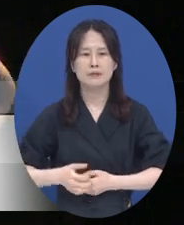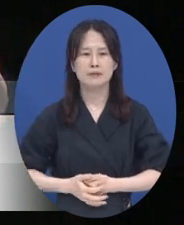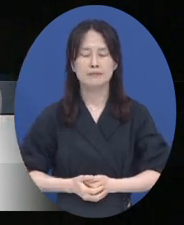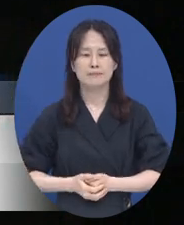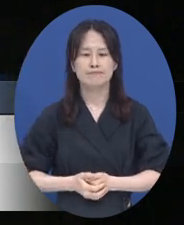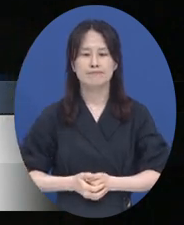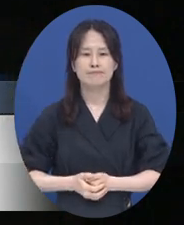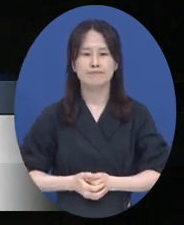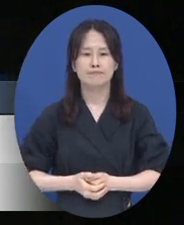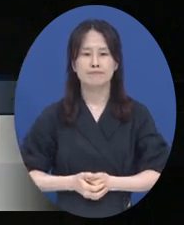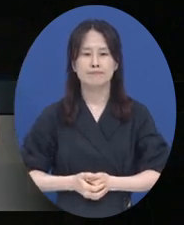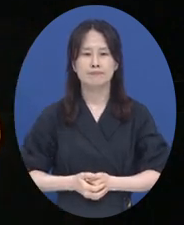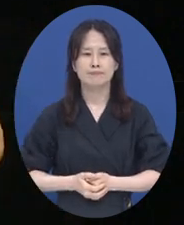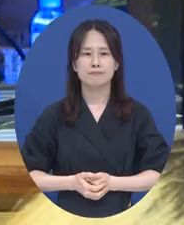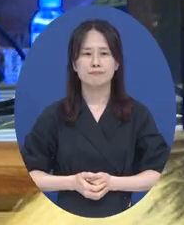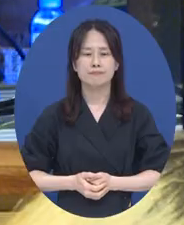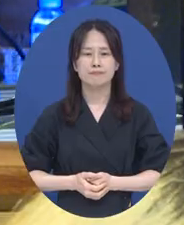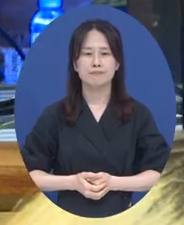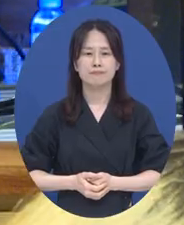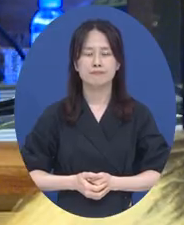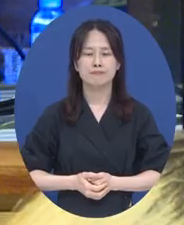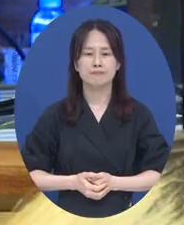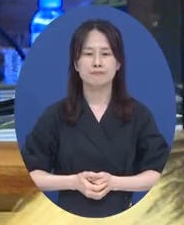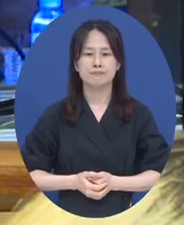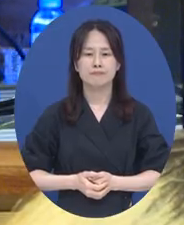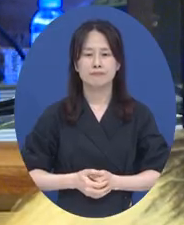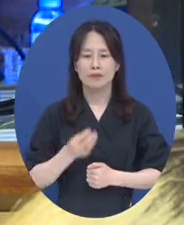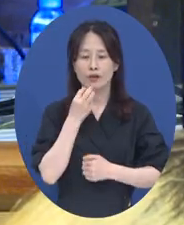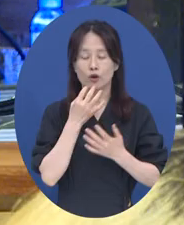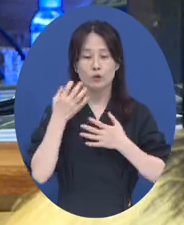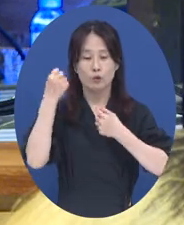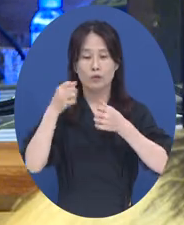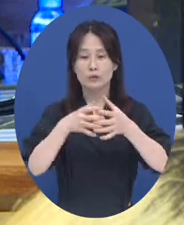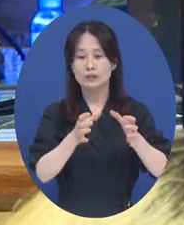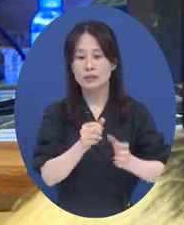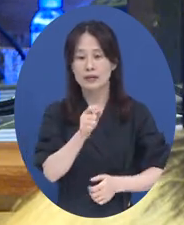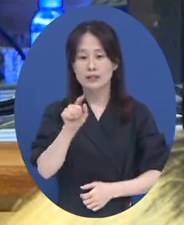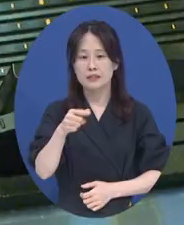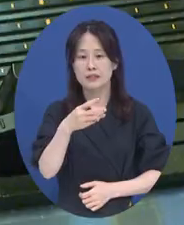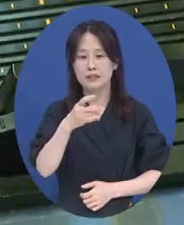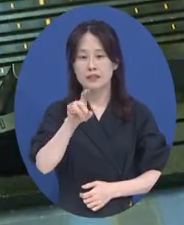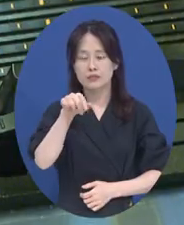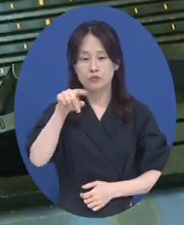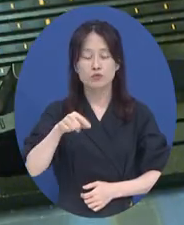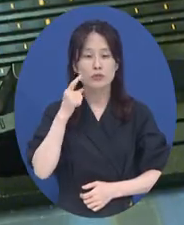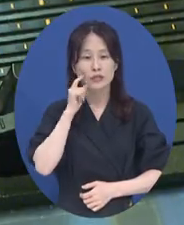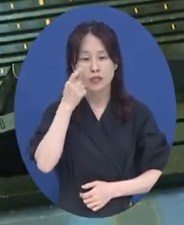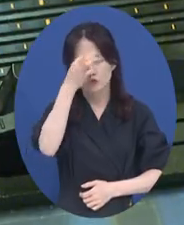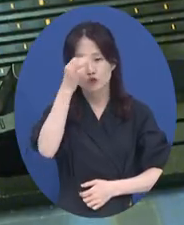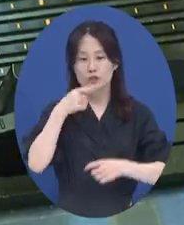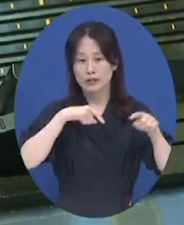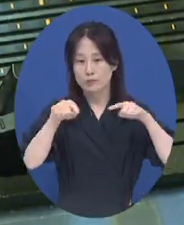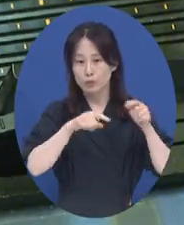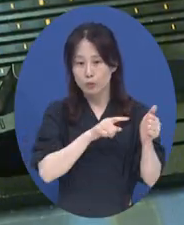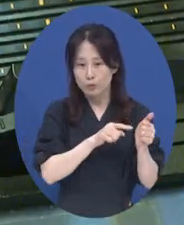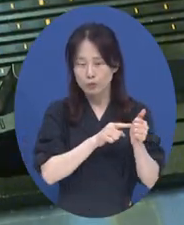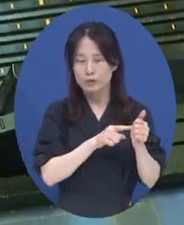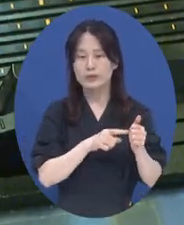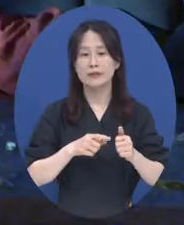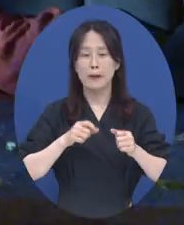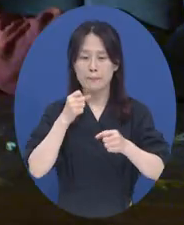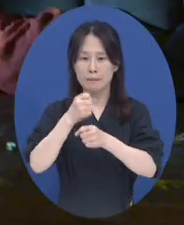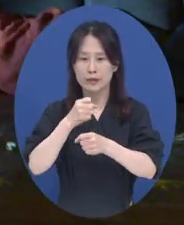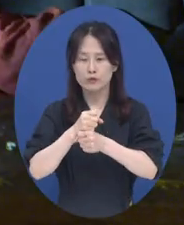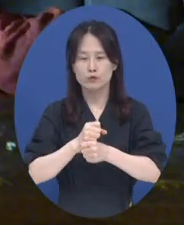여론들도 생각을 했습니다. 경기도 극단의 한태숙 예술 감독 연출에 베테랑 스태프들이